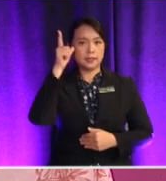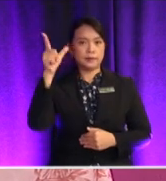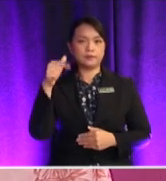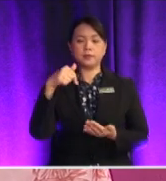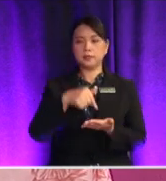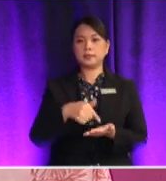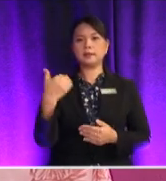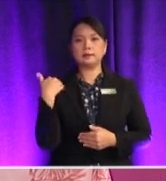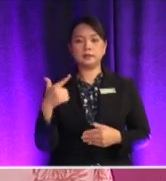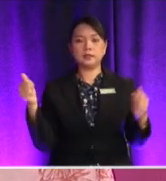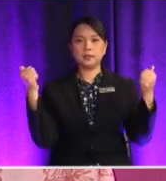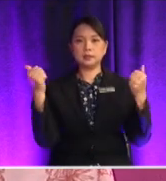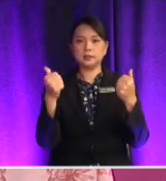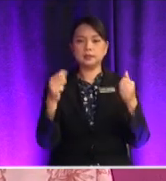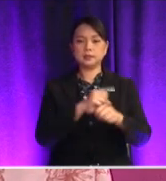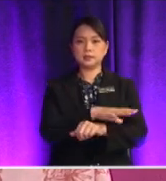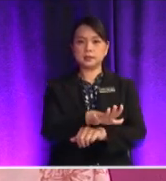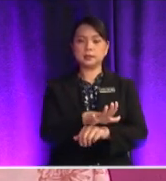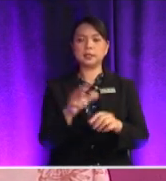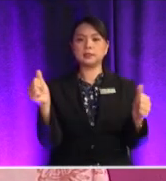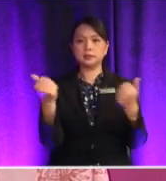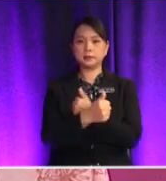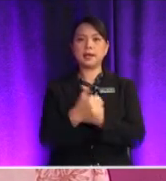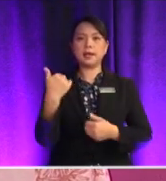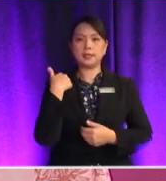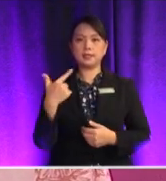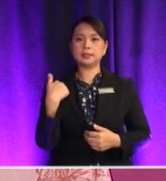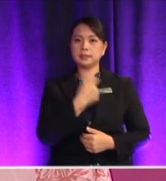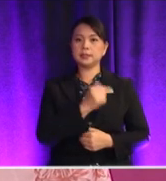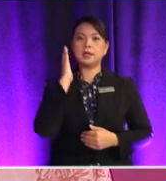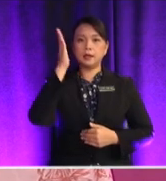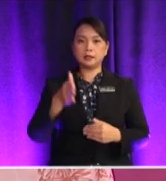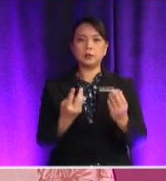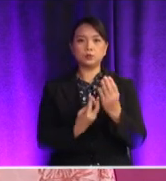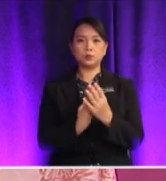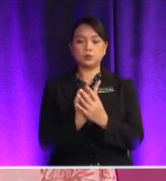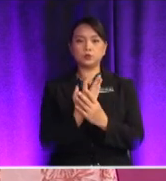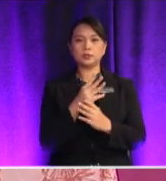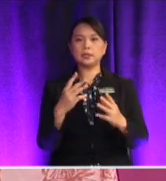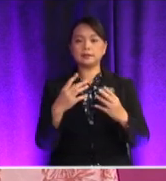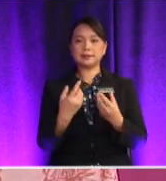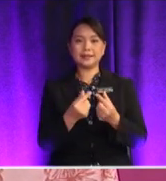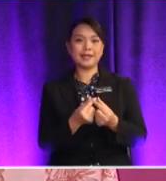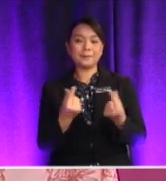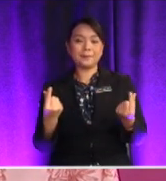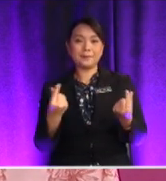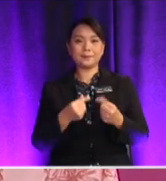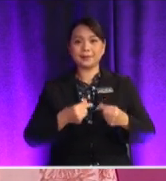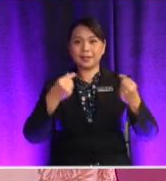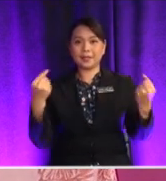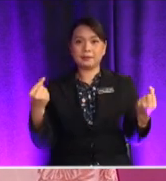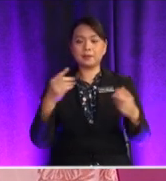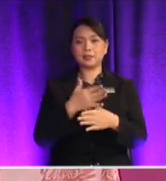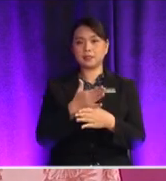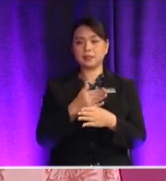cabaran kesan bagi cabaran bahasa ini ialah kita akan mewujudkan regangan antara kaum. Menjauhkan